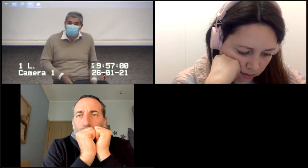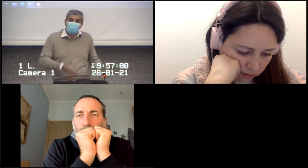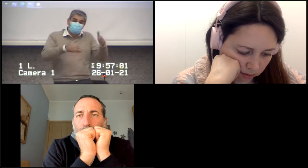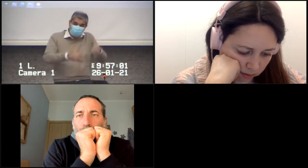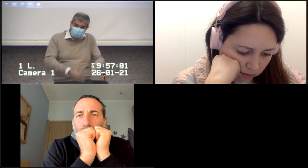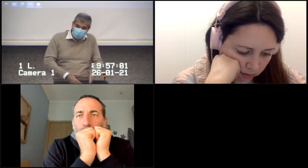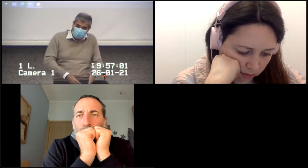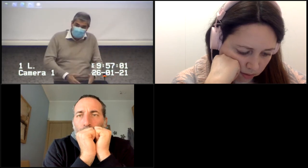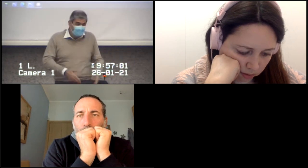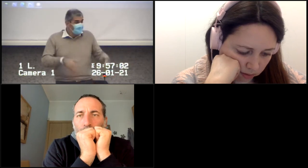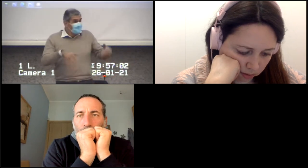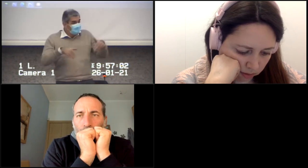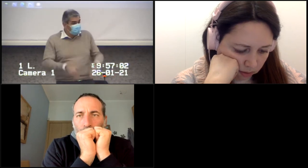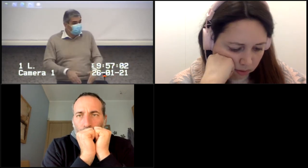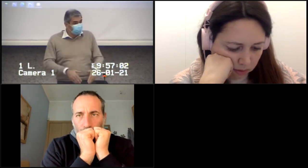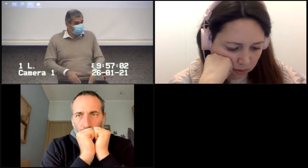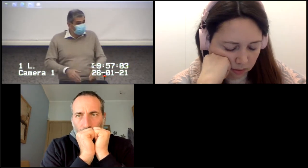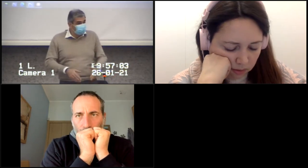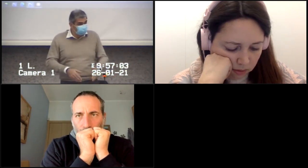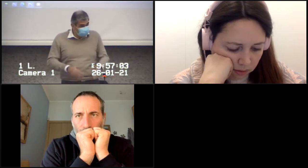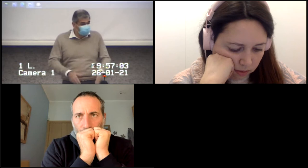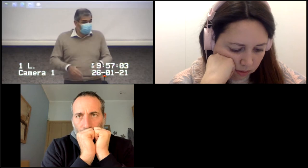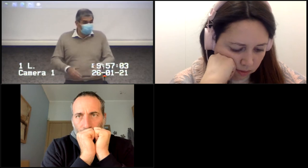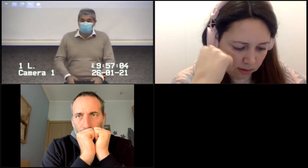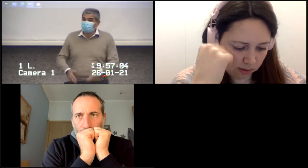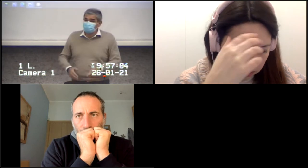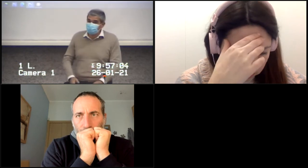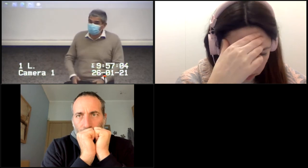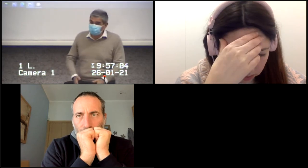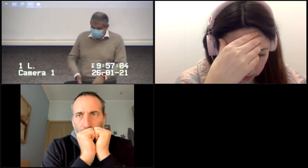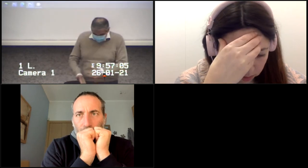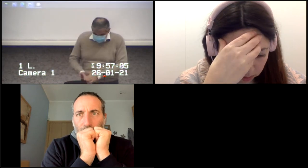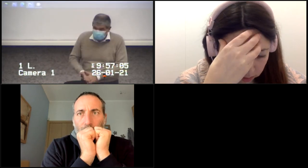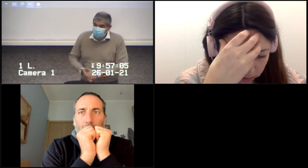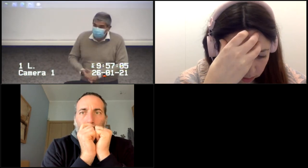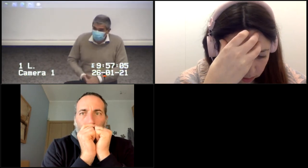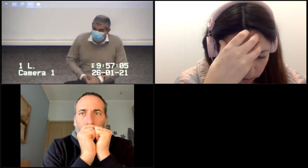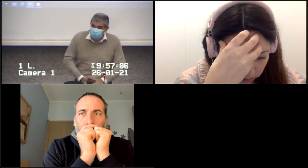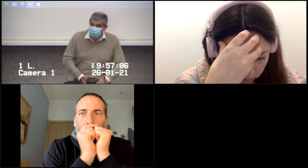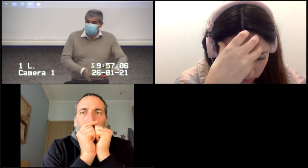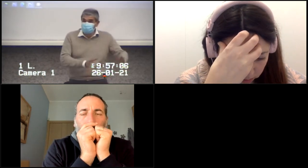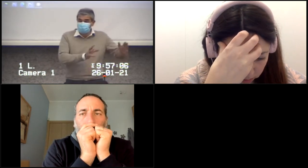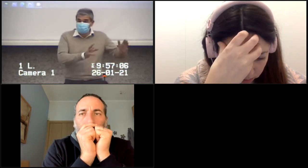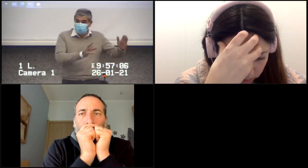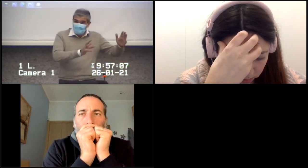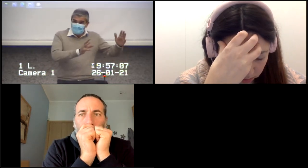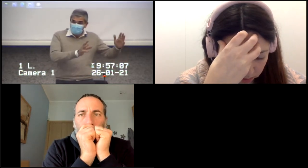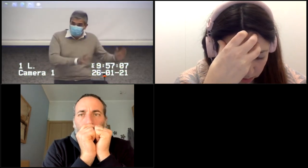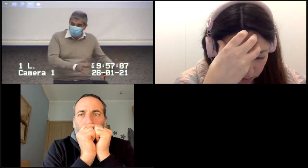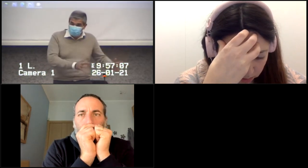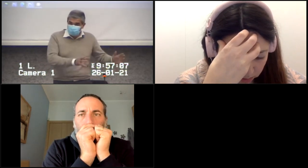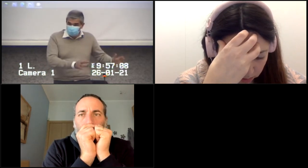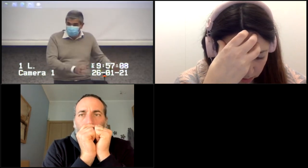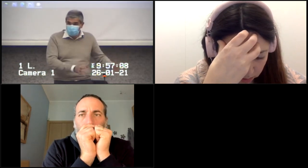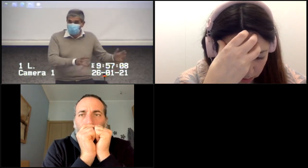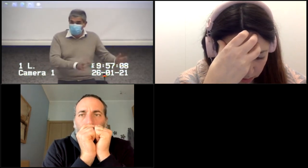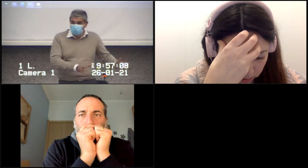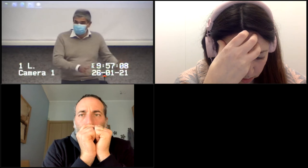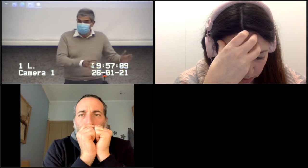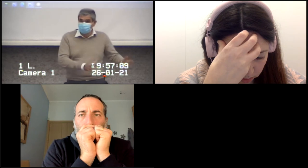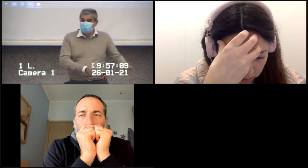ABB, quindi già esisteva la discesa per gli interrati, esisteva già una parte di